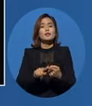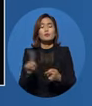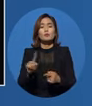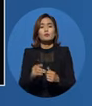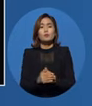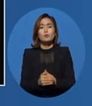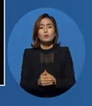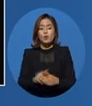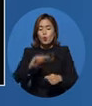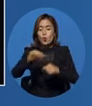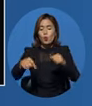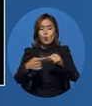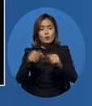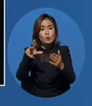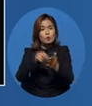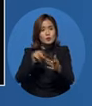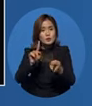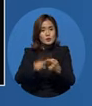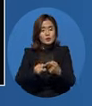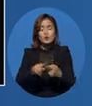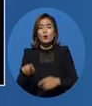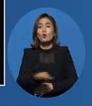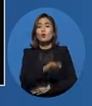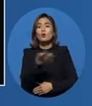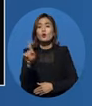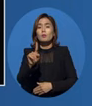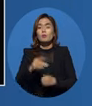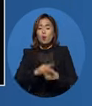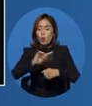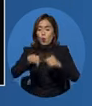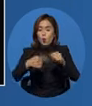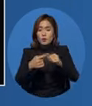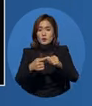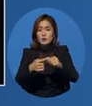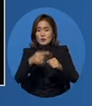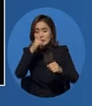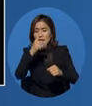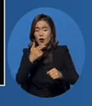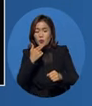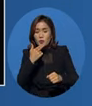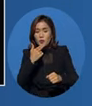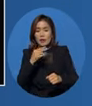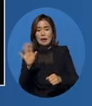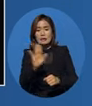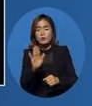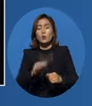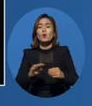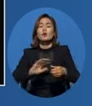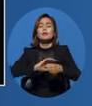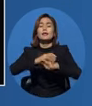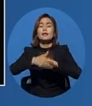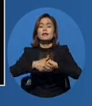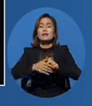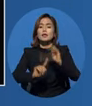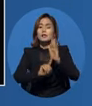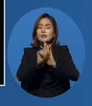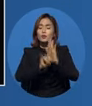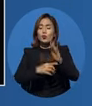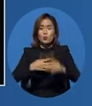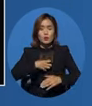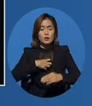원전 문제 갈려서 우리가 이제 원전 이냐 아니냐 이런 문제를 넘어서서 이제 세계적인 추세가 기운 위기를